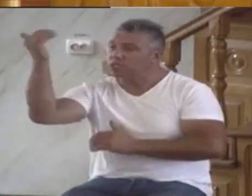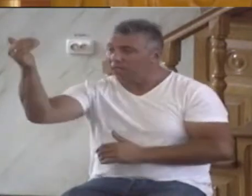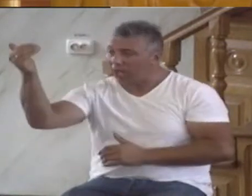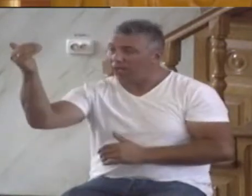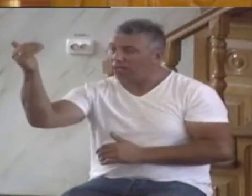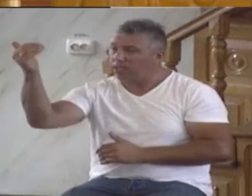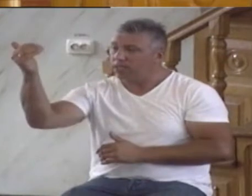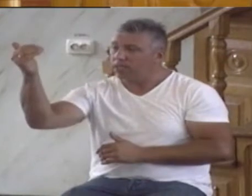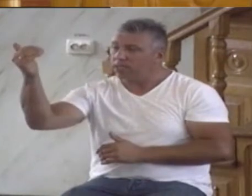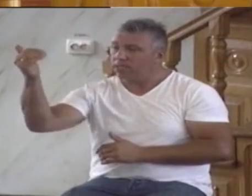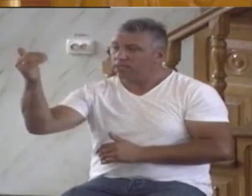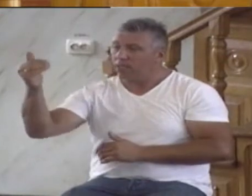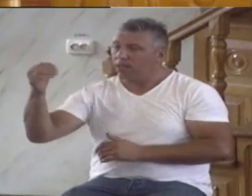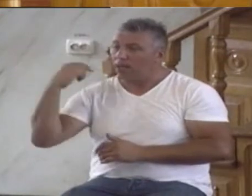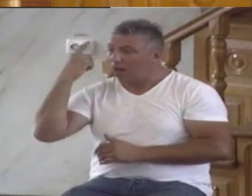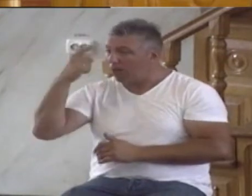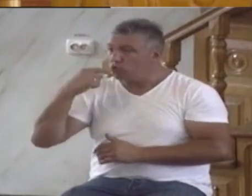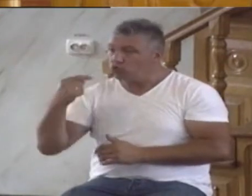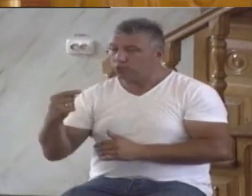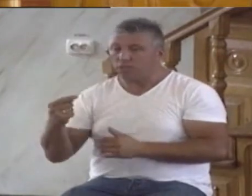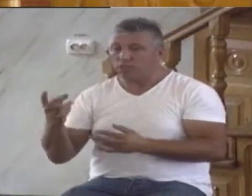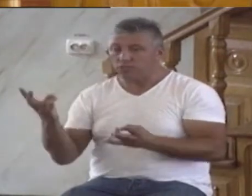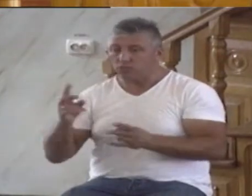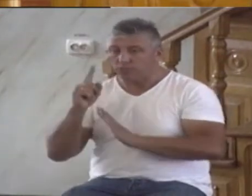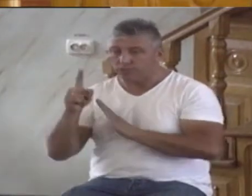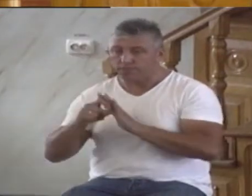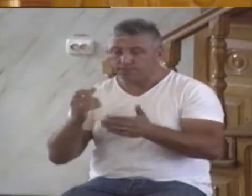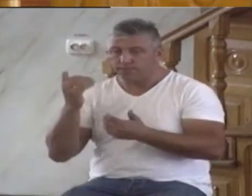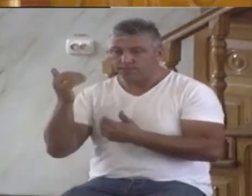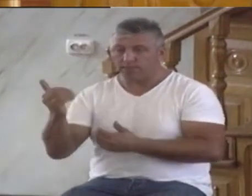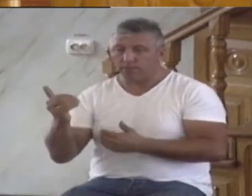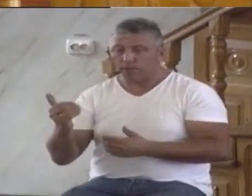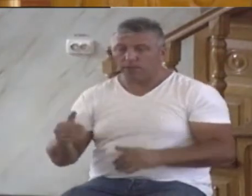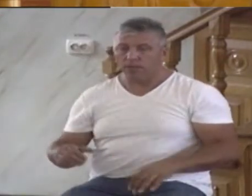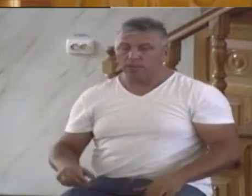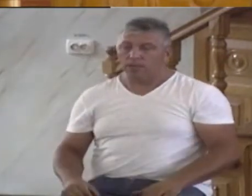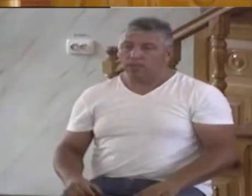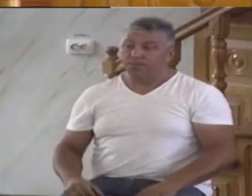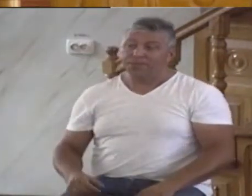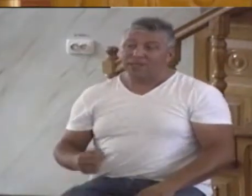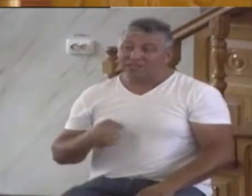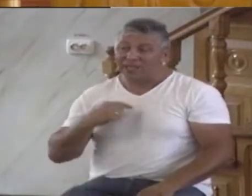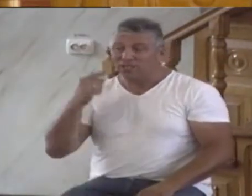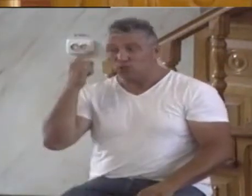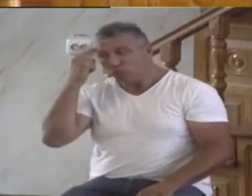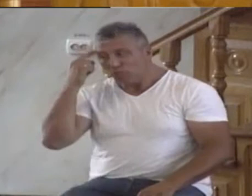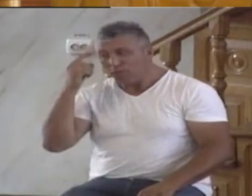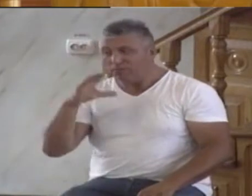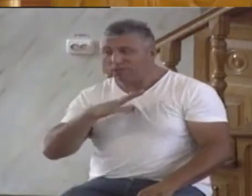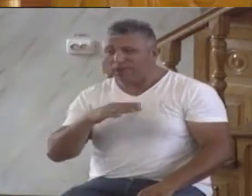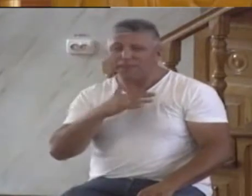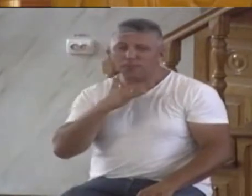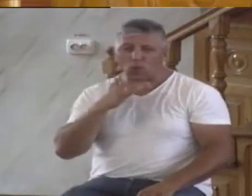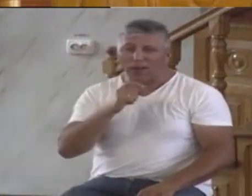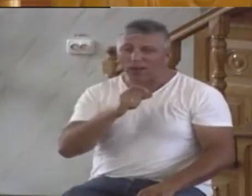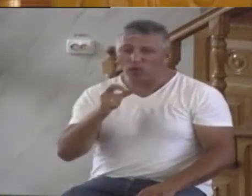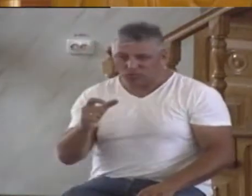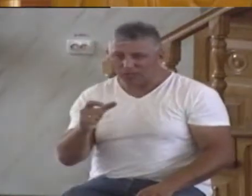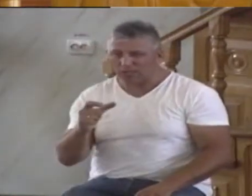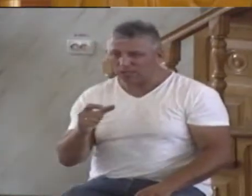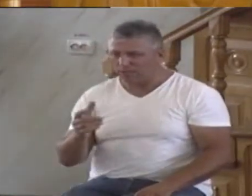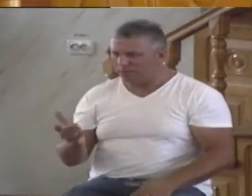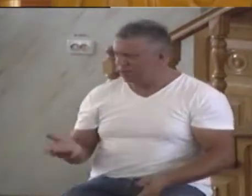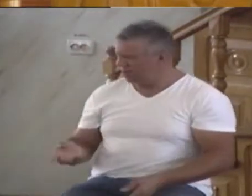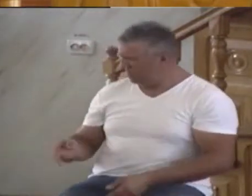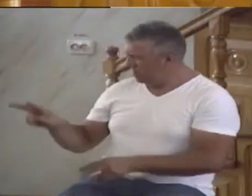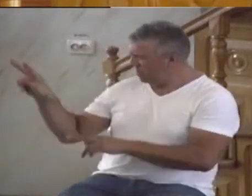дарует жизнь и жизнь вечную. Наверное. Наверное, были люди, которые над ним смеялись: что это за